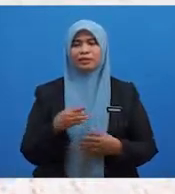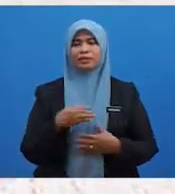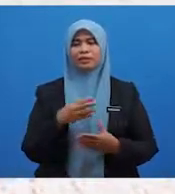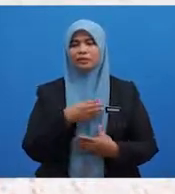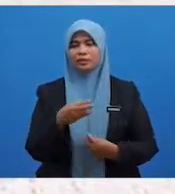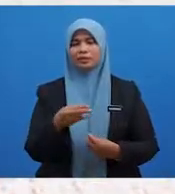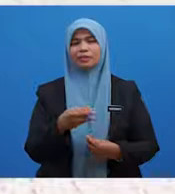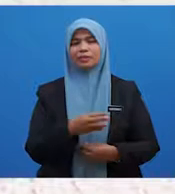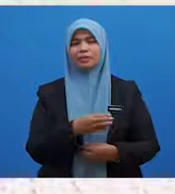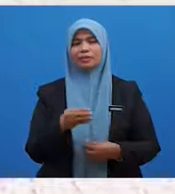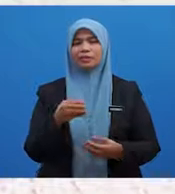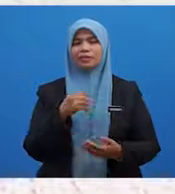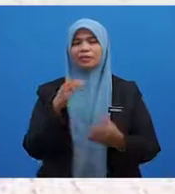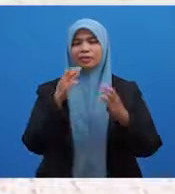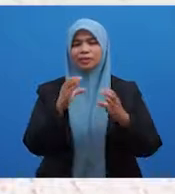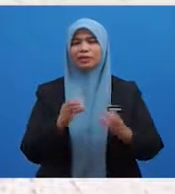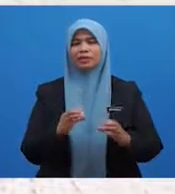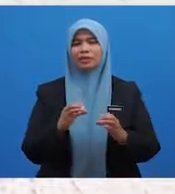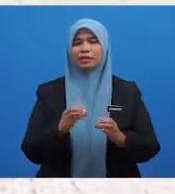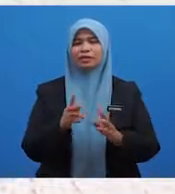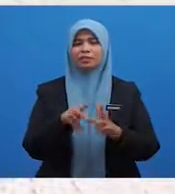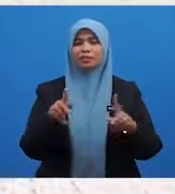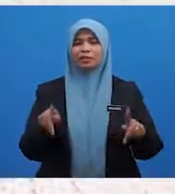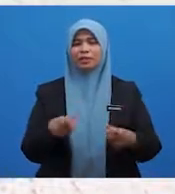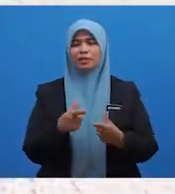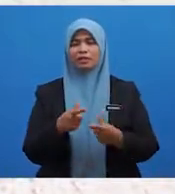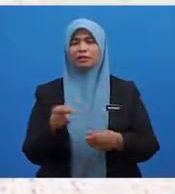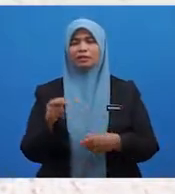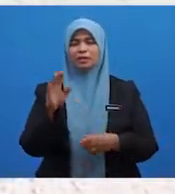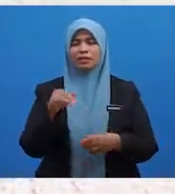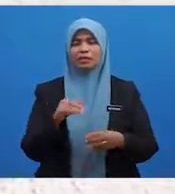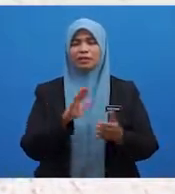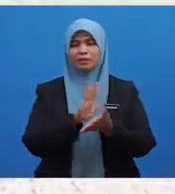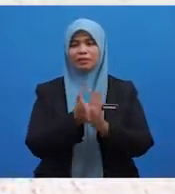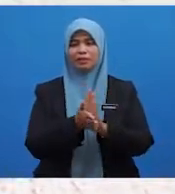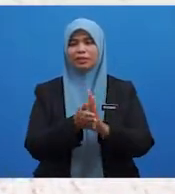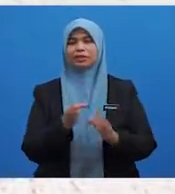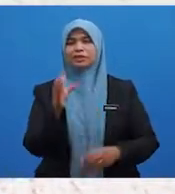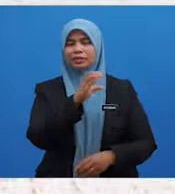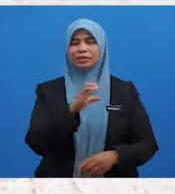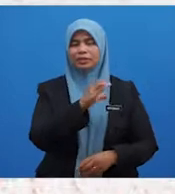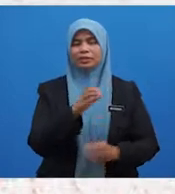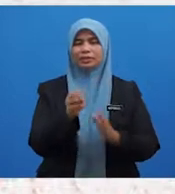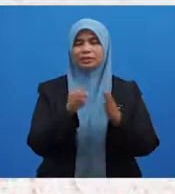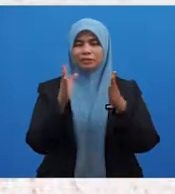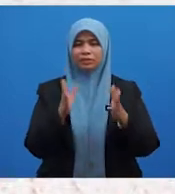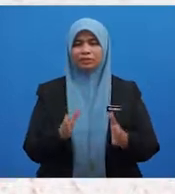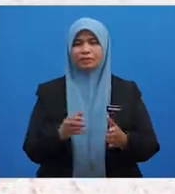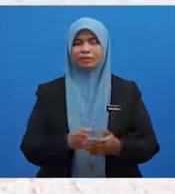ketaksukaan dan cara berkelakuan yang menjadi ciri seseorang.